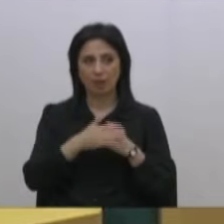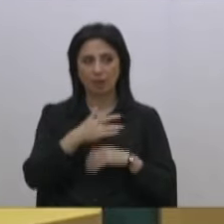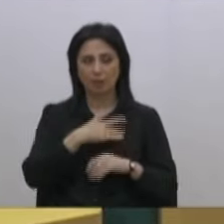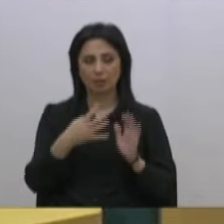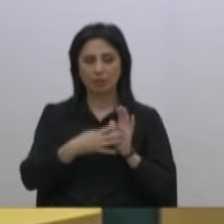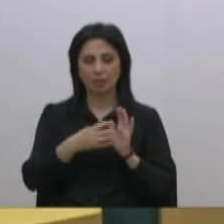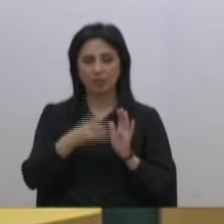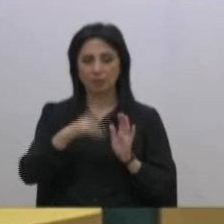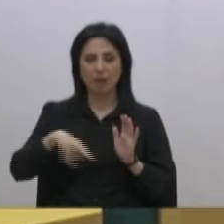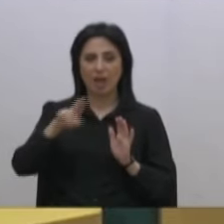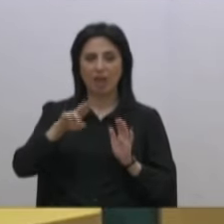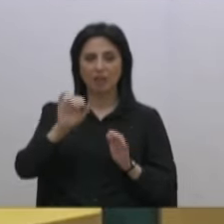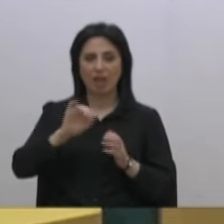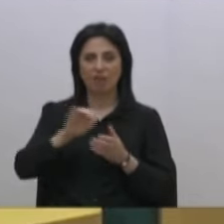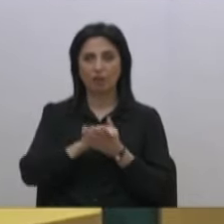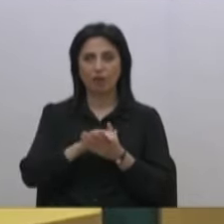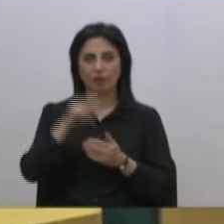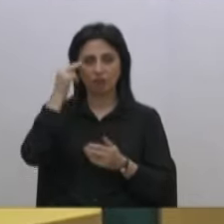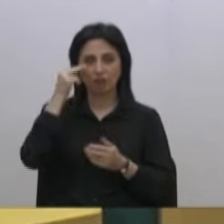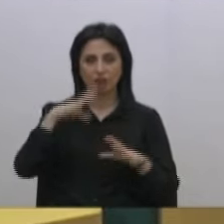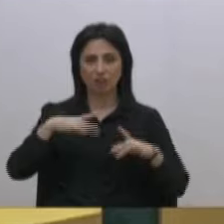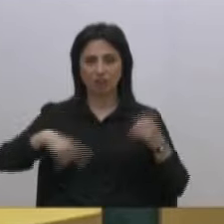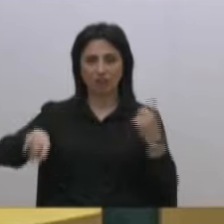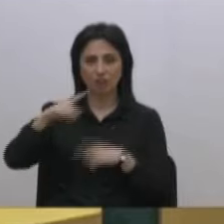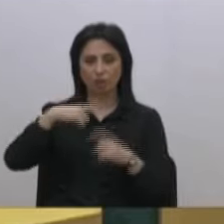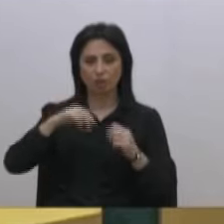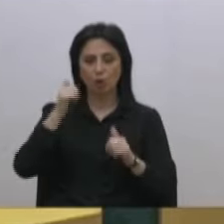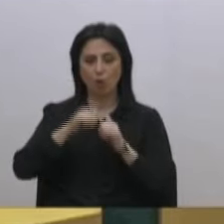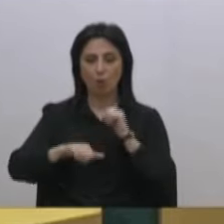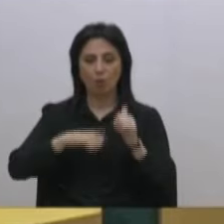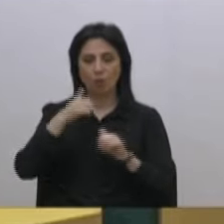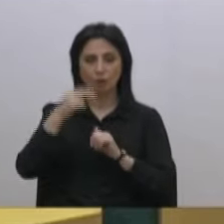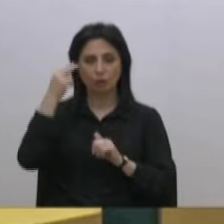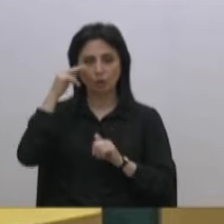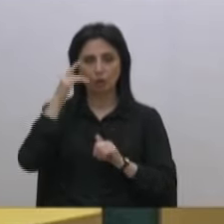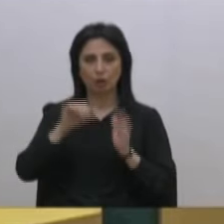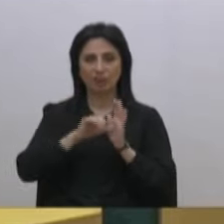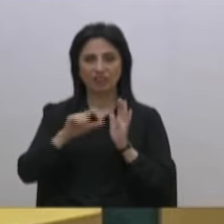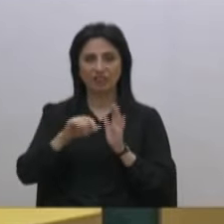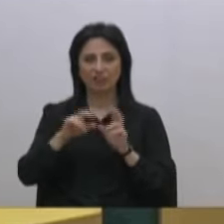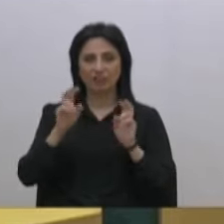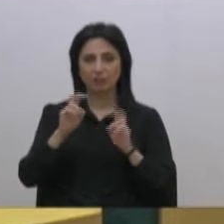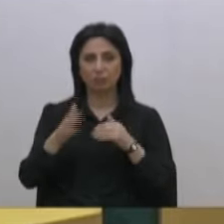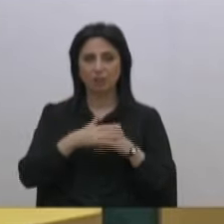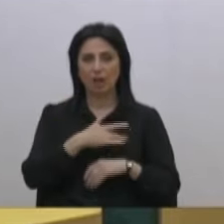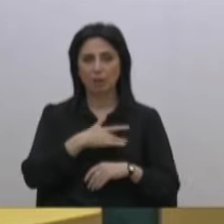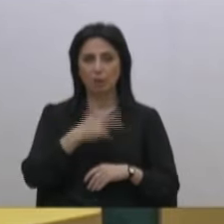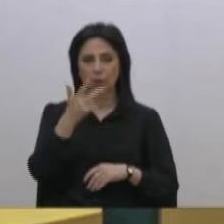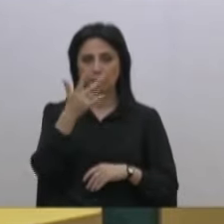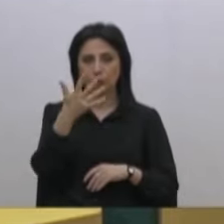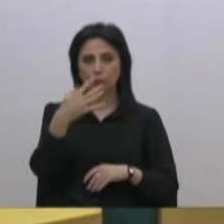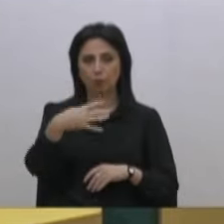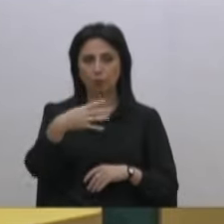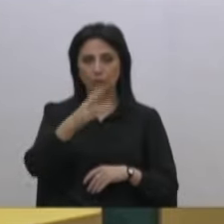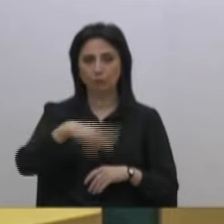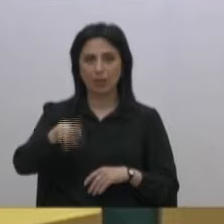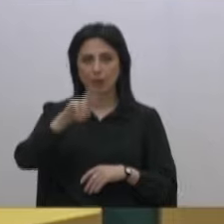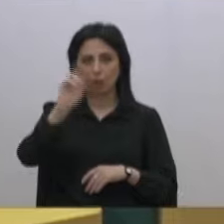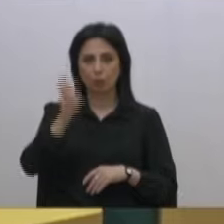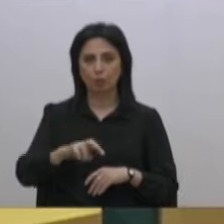900 მილიარდამდე არის ევროკავშირისა და ჩინეთის ვაჭრობა. ყოველწლიურად ჩინური ინვესტიციები დაახლოებით 35-40